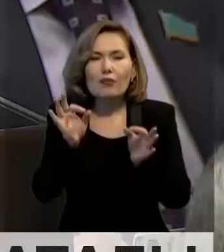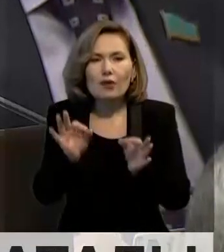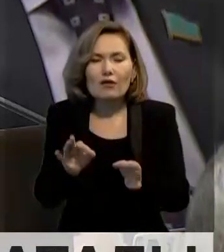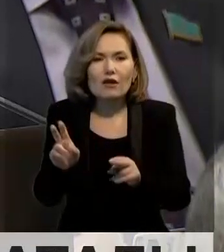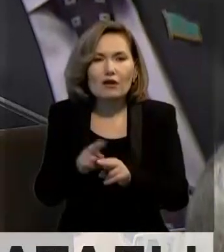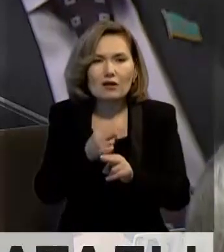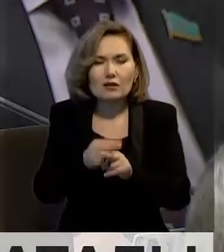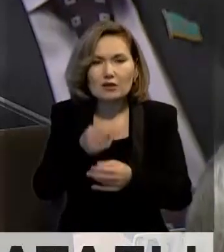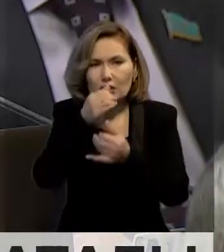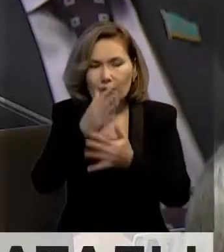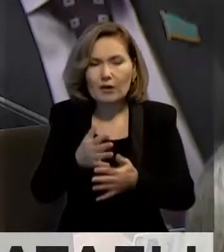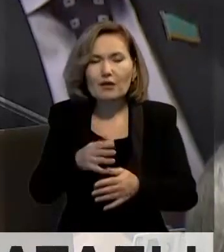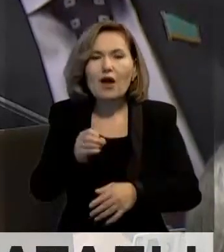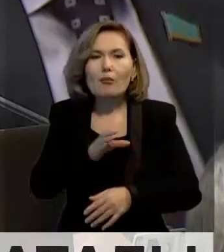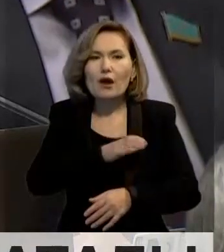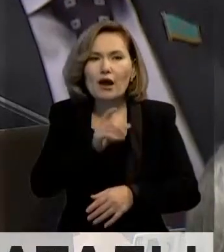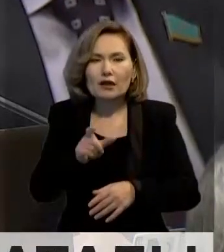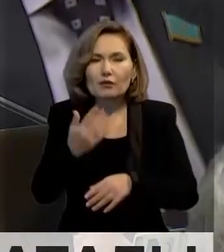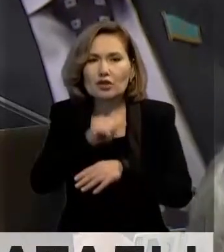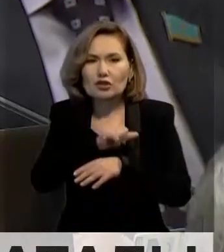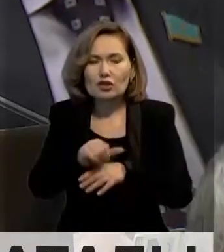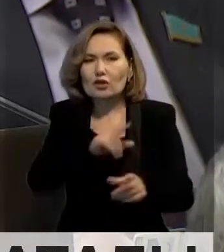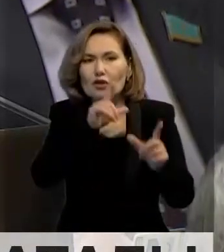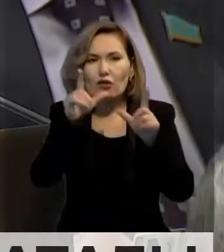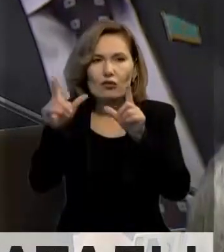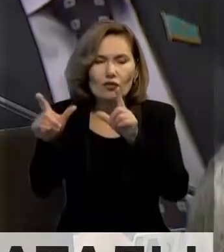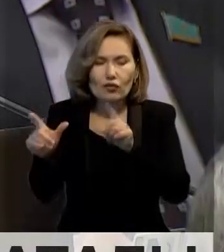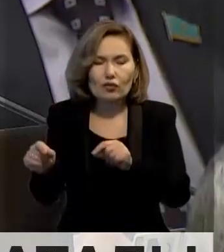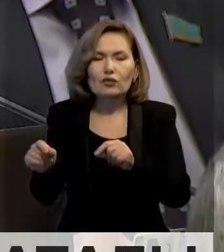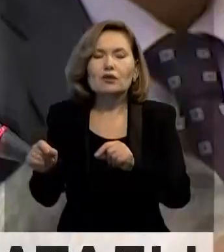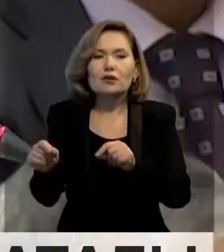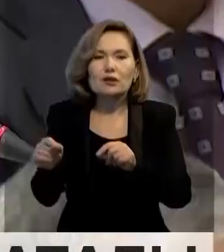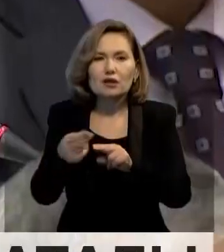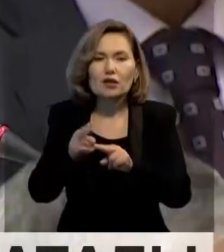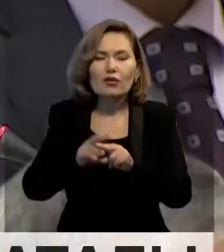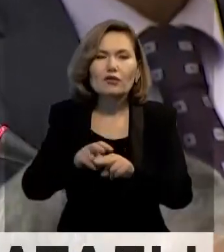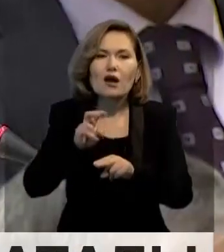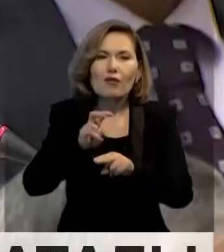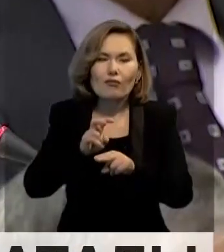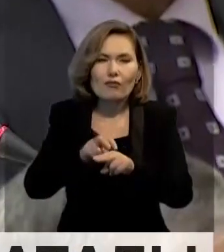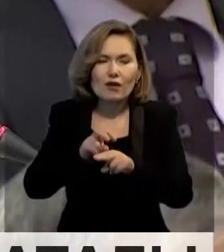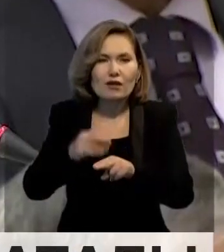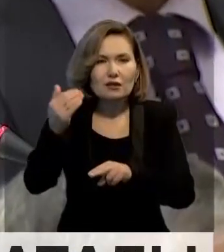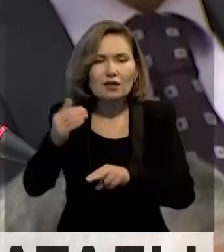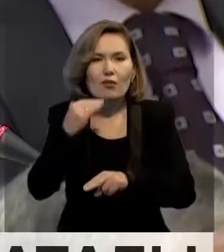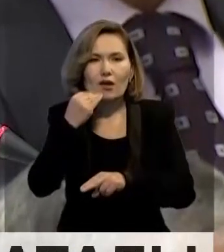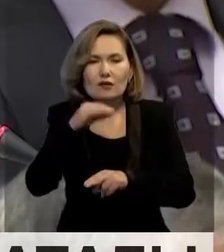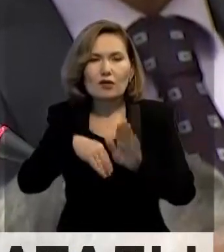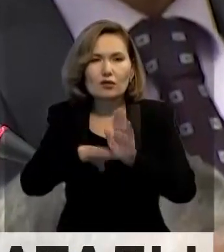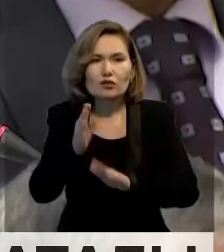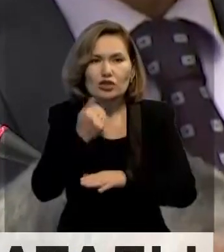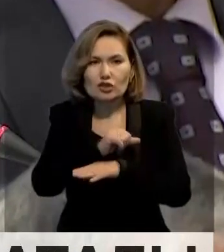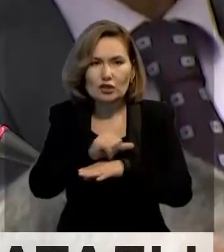емделмейтін, ал кедейлерді емдей алмайтын жағдайға жеткен шығармыз сияқтымыз, құрметті әріптестер. Кез келгеннен әлеуметтік бір сауалнама